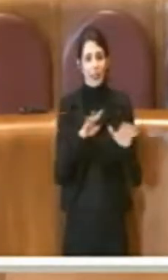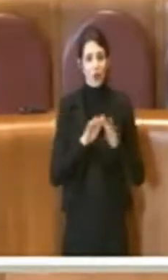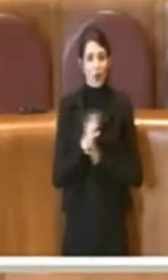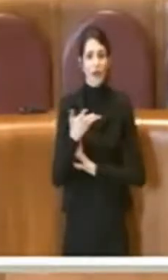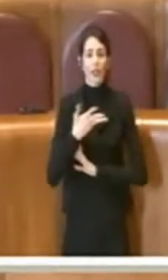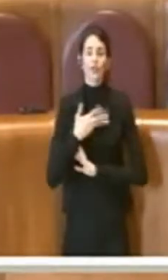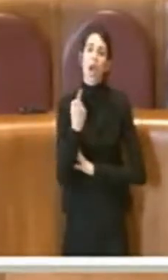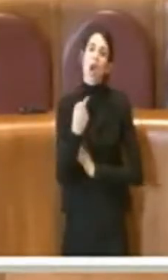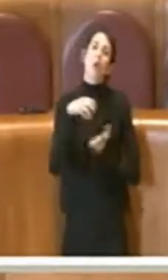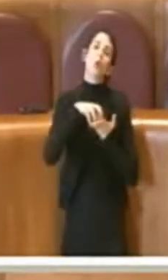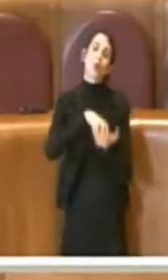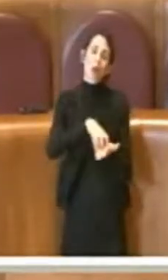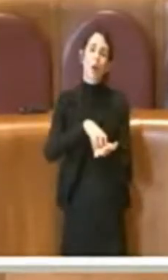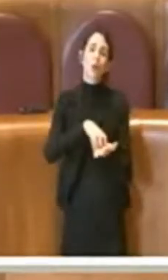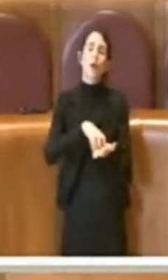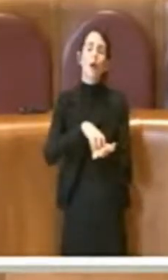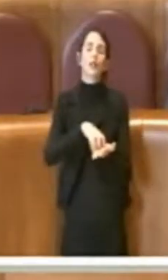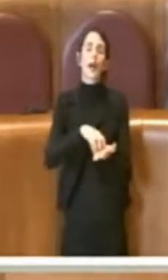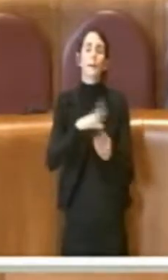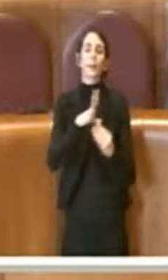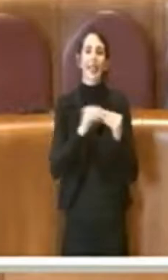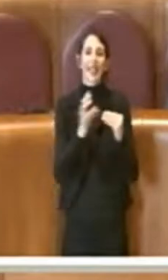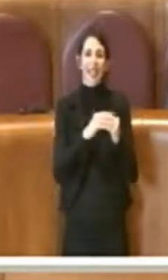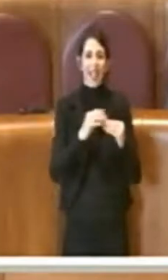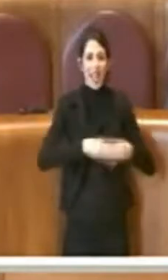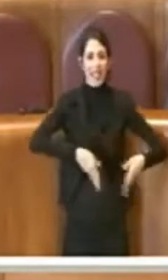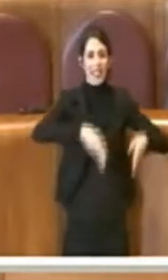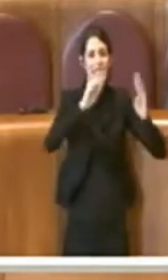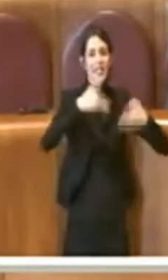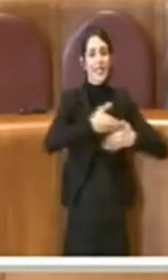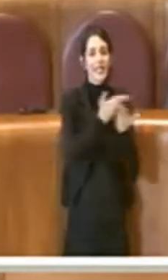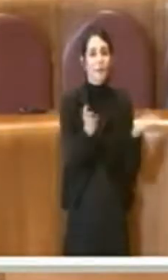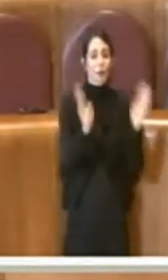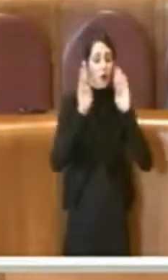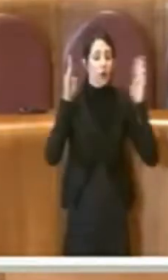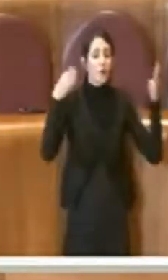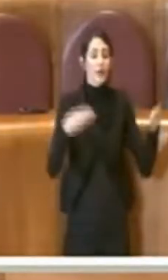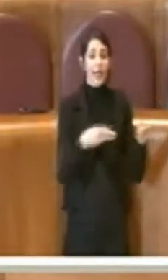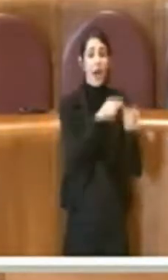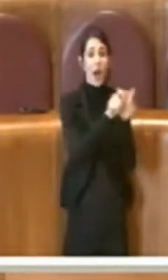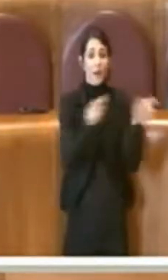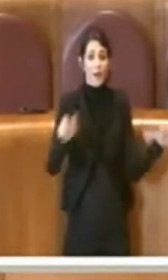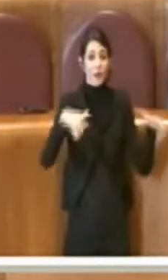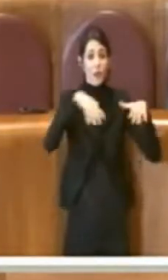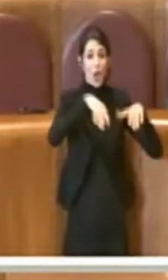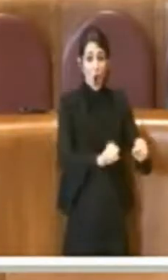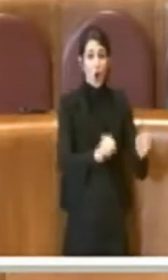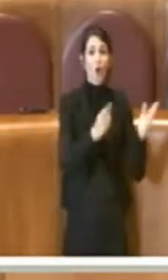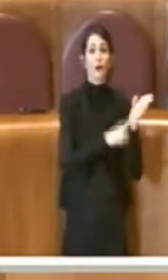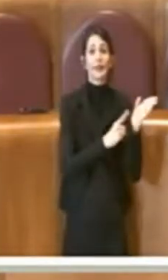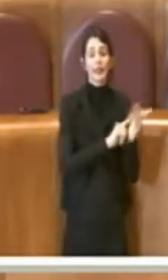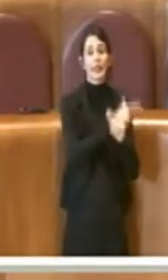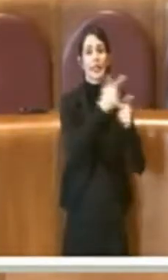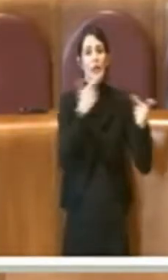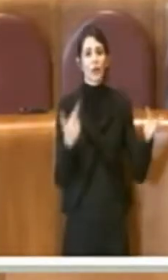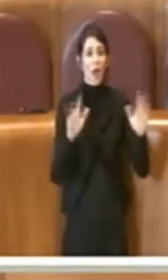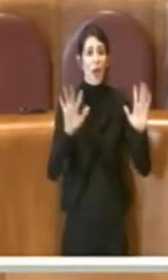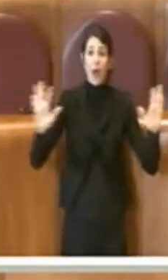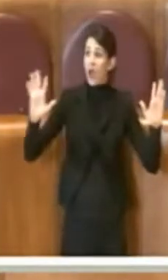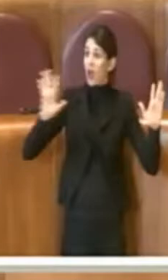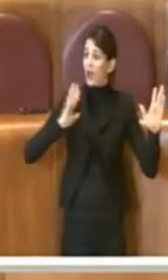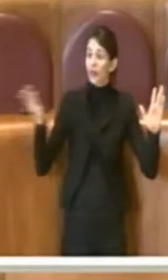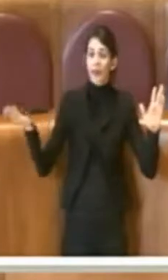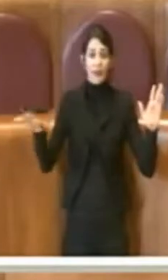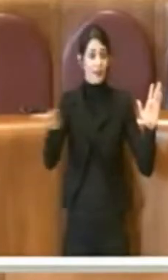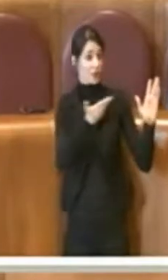dell'edilizia residenziale pubblica alla destinazione degli occupanti, di quelli non aventi titolo e via dicendo. Signori, non è questo il modo di affrontare